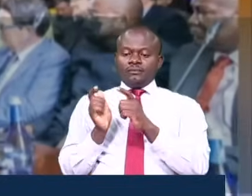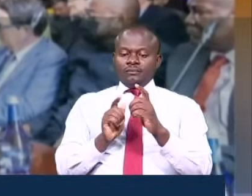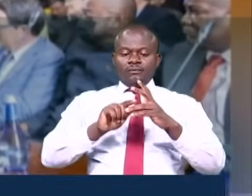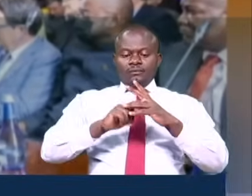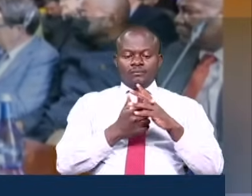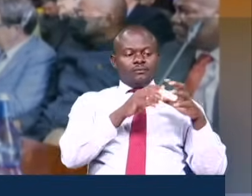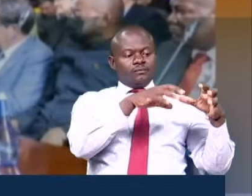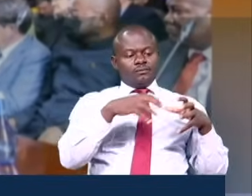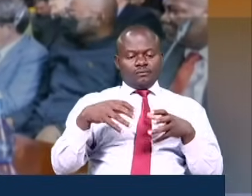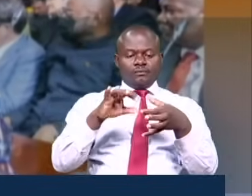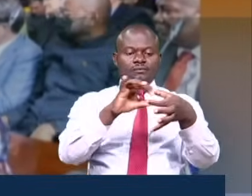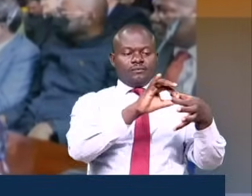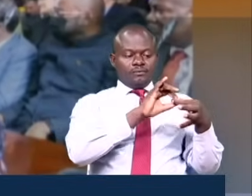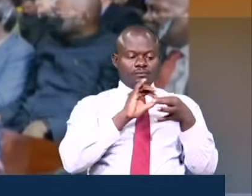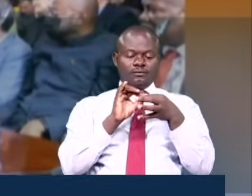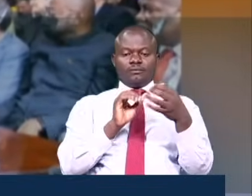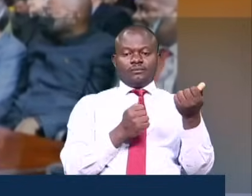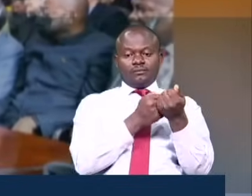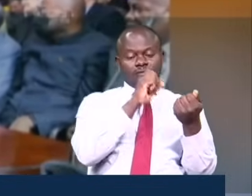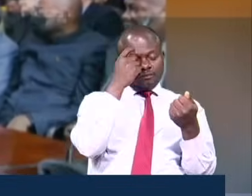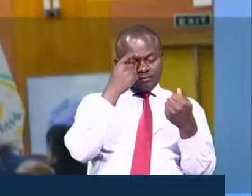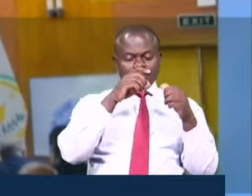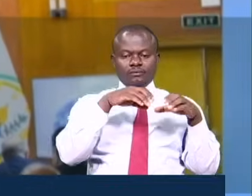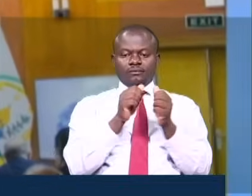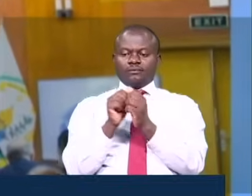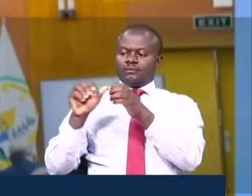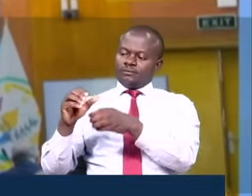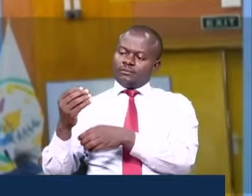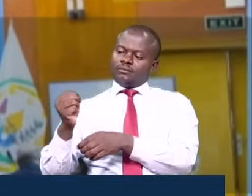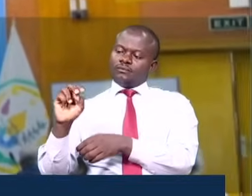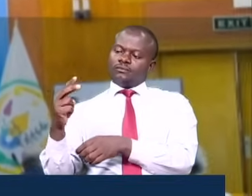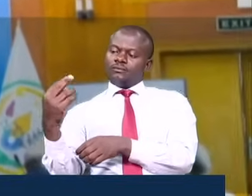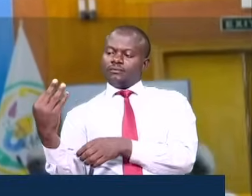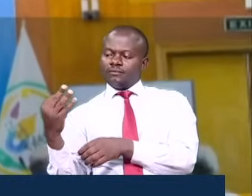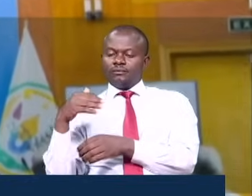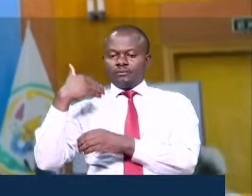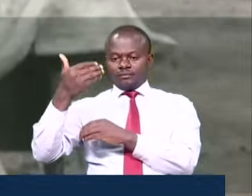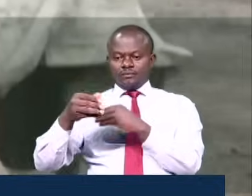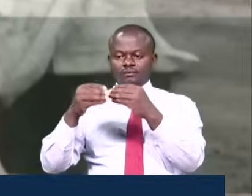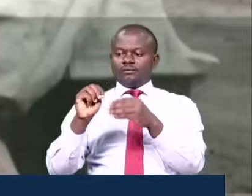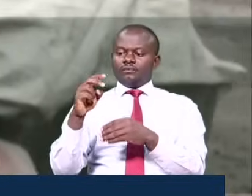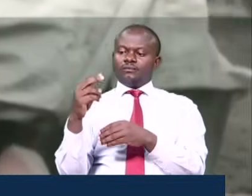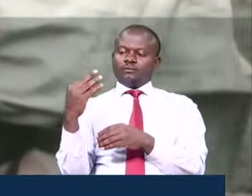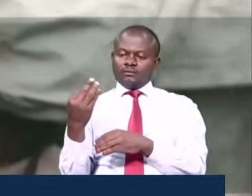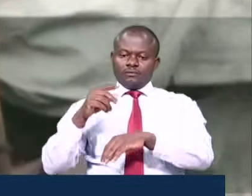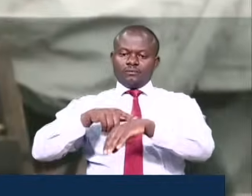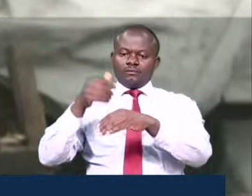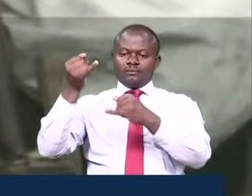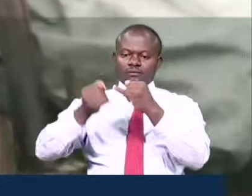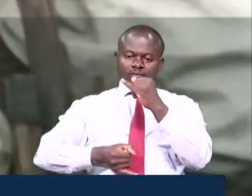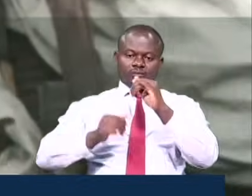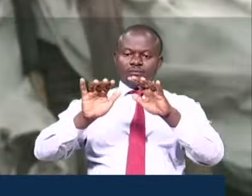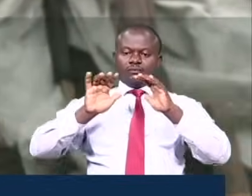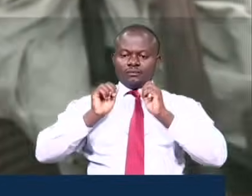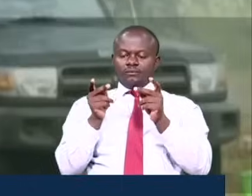yitwaje intwaro ishyikiwe na guverinoma ya Congo Kinshasa n'umutwe wa 23 nyuma yo kuki gihugu gihaye 23 igihe ntarengwa cyo kuva mu